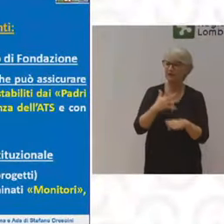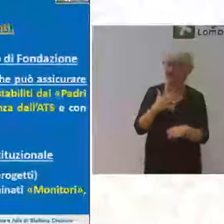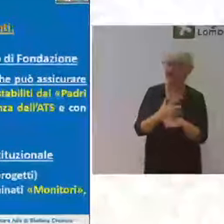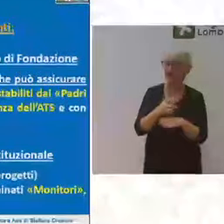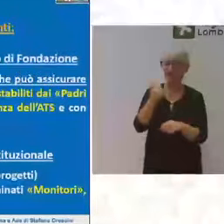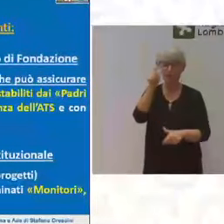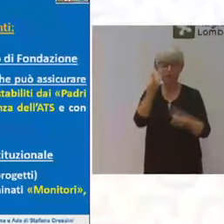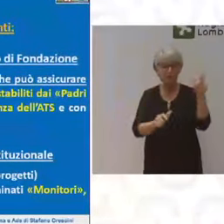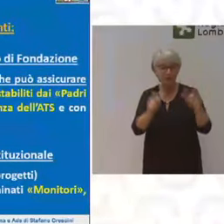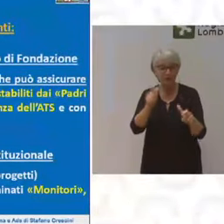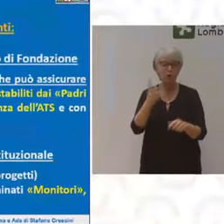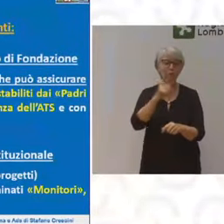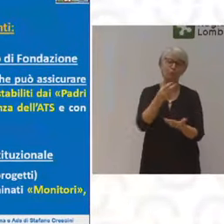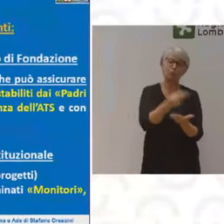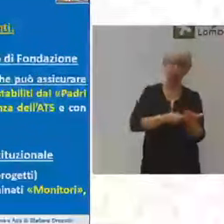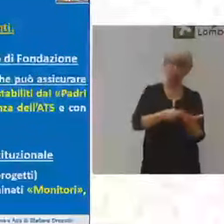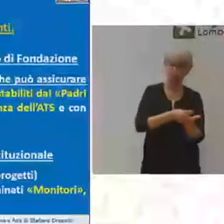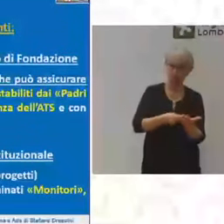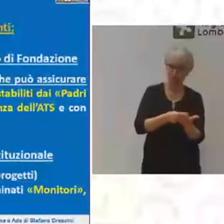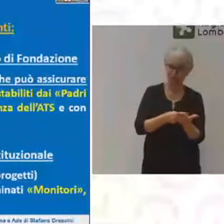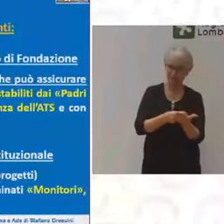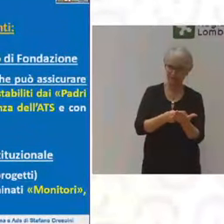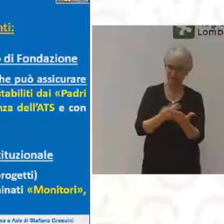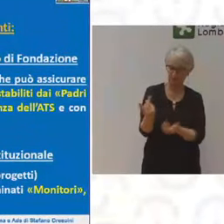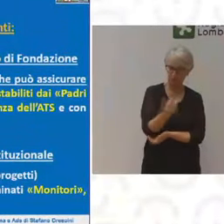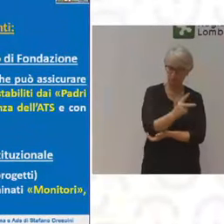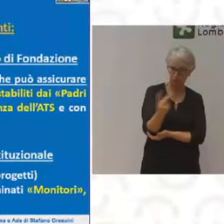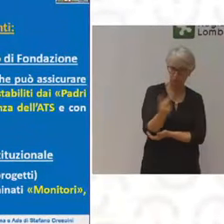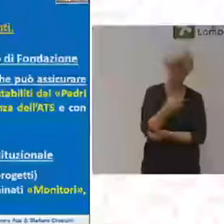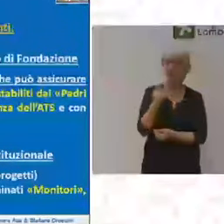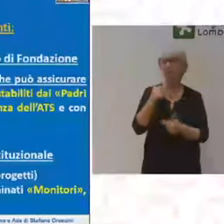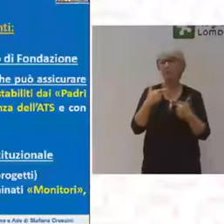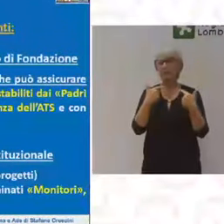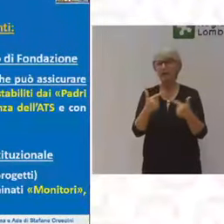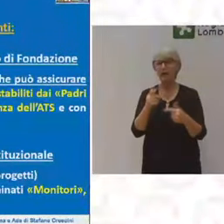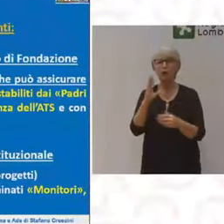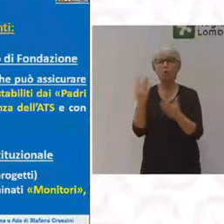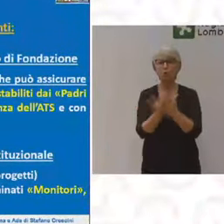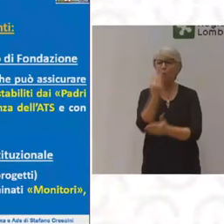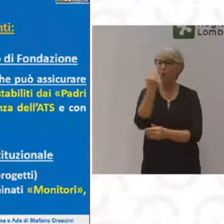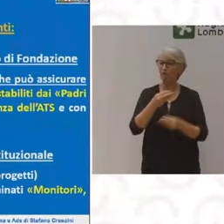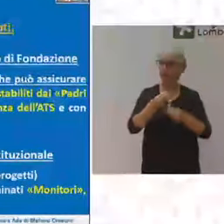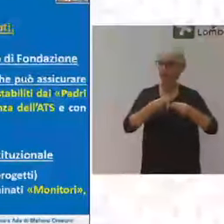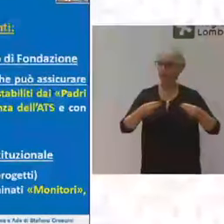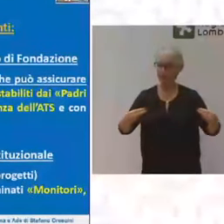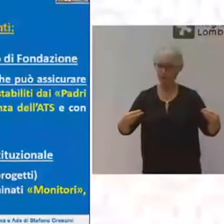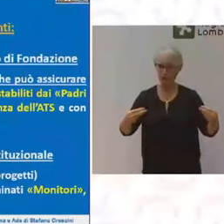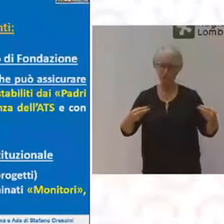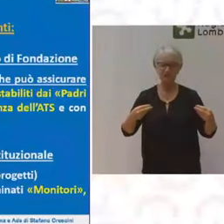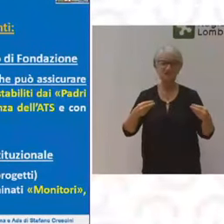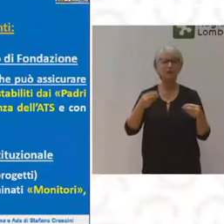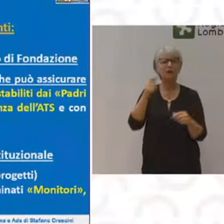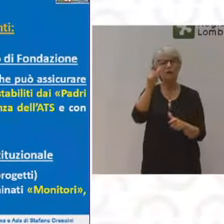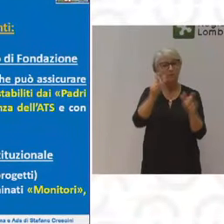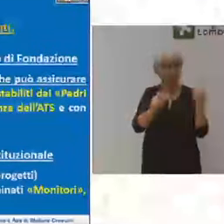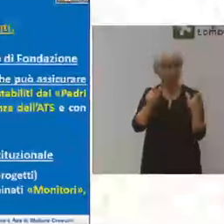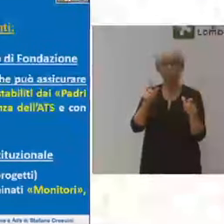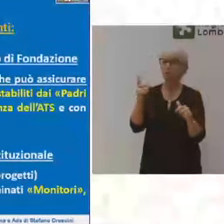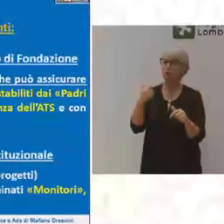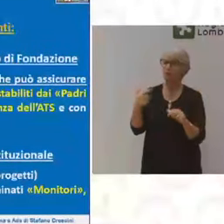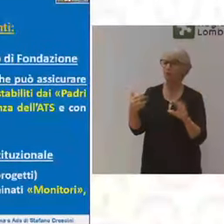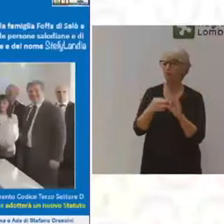sulle persone che sui progetti, espletata avvalendoci anche di nuovi professionisti sociali denominati monitori, dei quali siamo